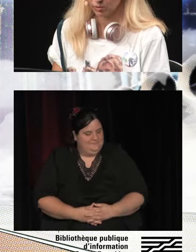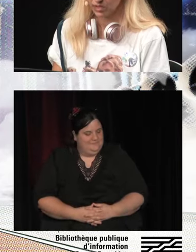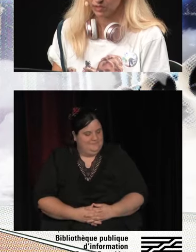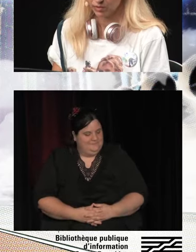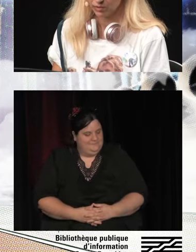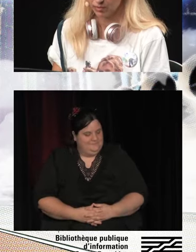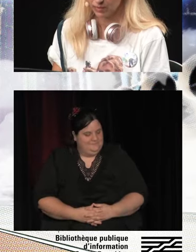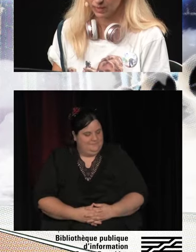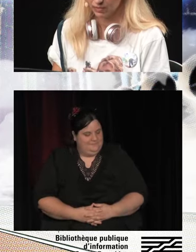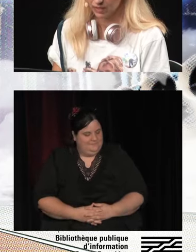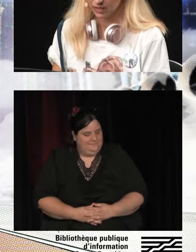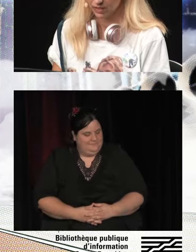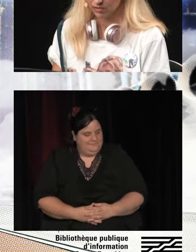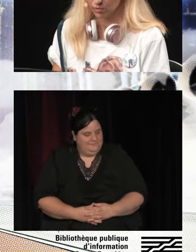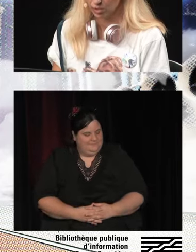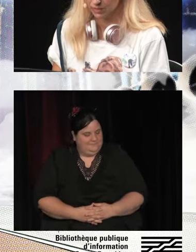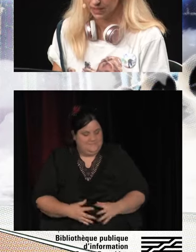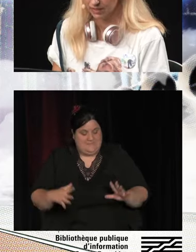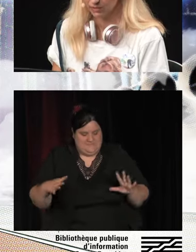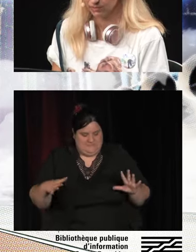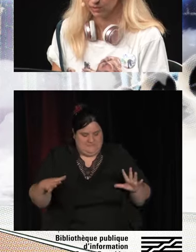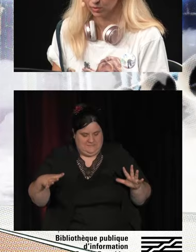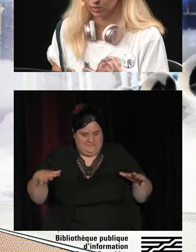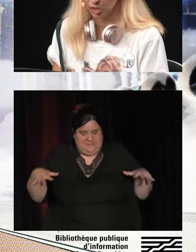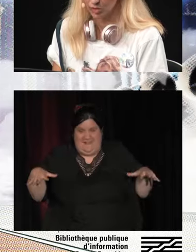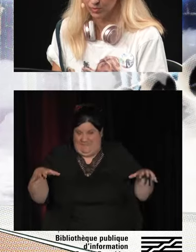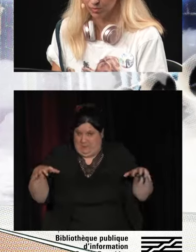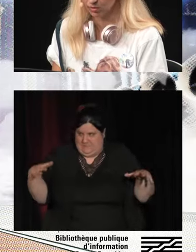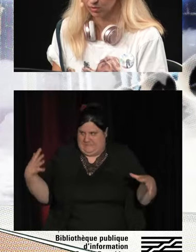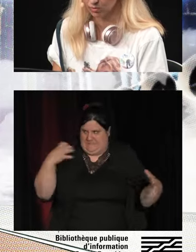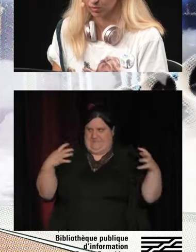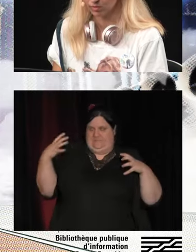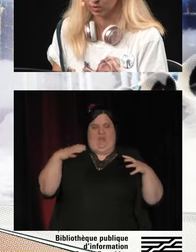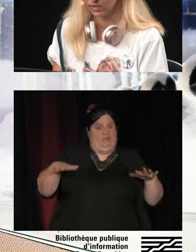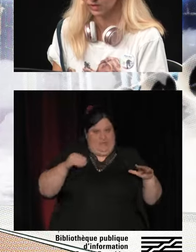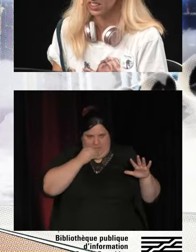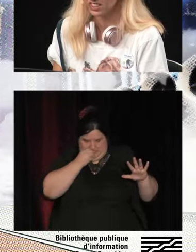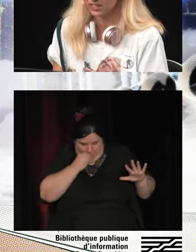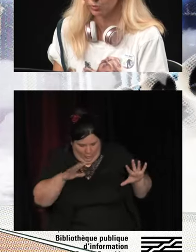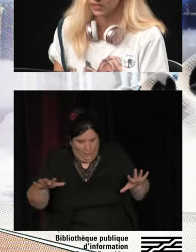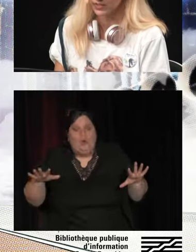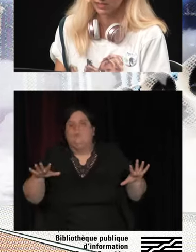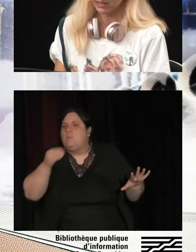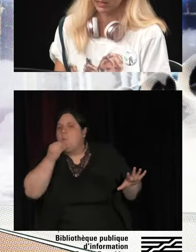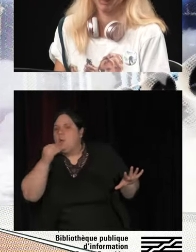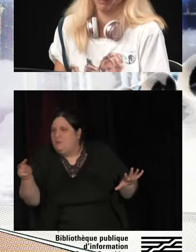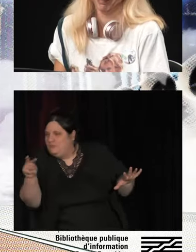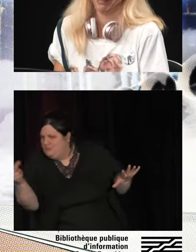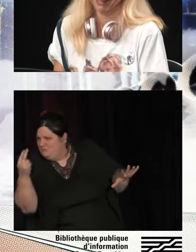Et là le truc ça va être de ne pas se faire toucher par les fantômes, c'est bon, non mais qui a douté